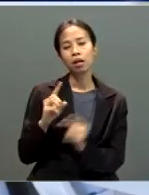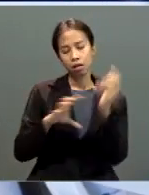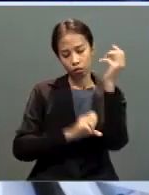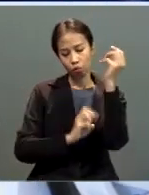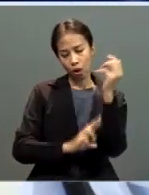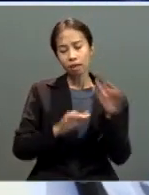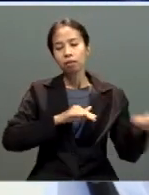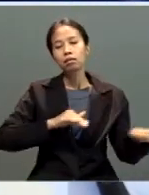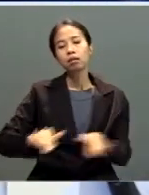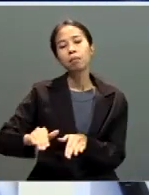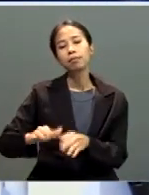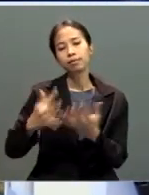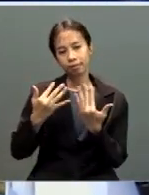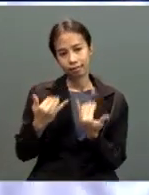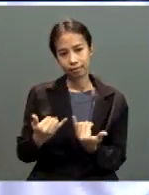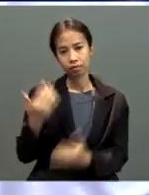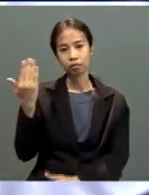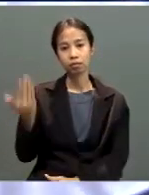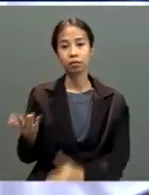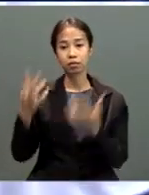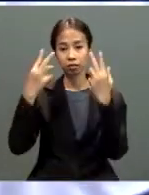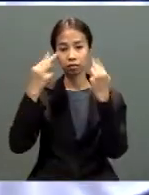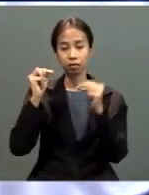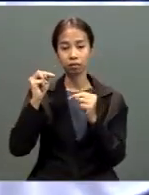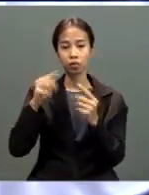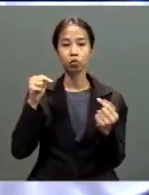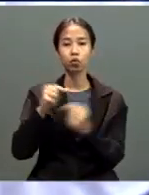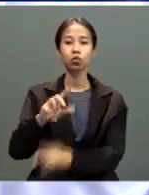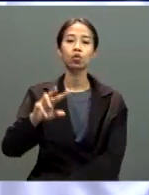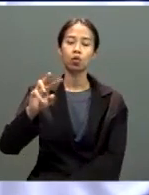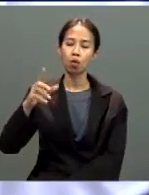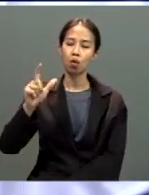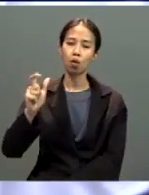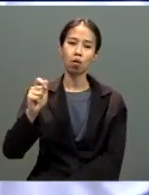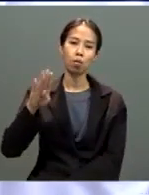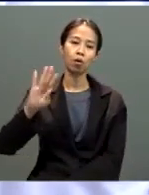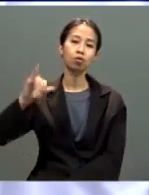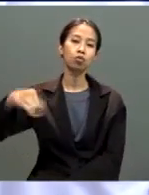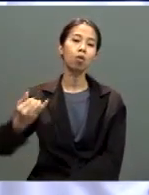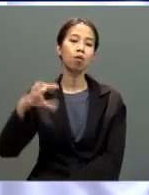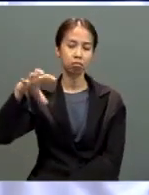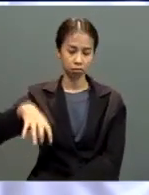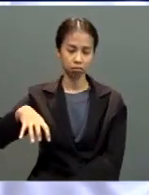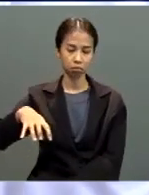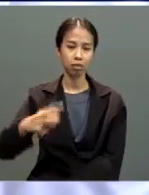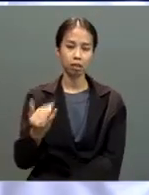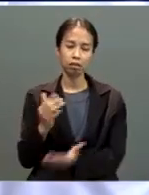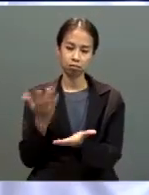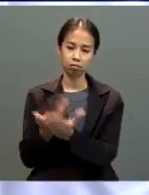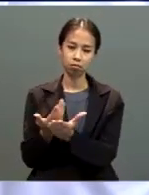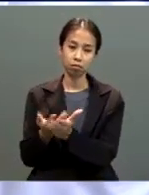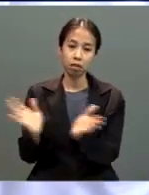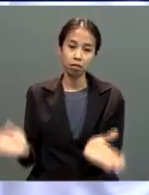ไว้วันนี้ได้รับความอนุเคราะห์จากท่านนายกองค์การเหมือนส่วนจังหวัดสุราษฎร์ธานีนะครับหรืออบจท่านธนงศักดิ์ทวีทองให้การสนับสนุน